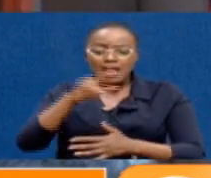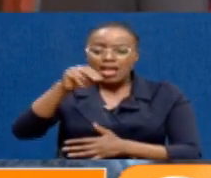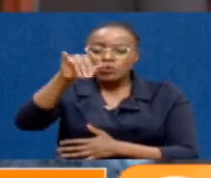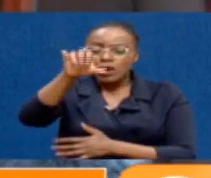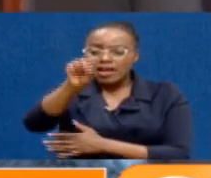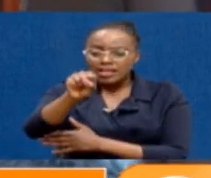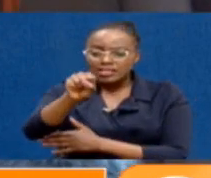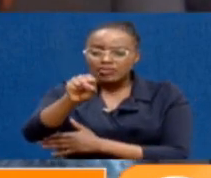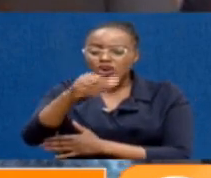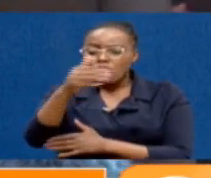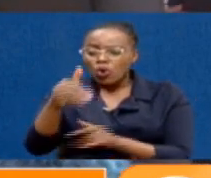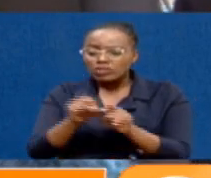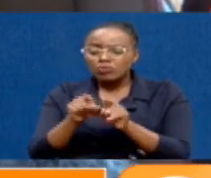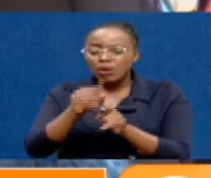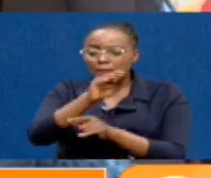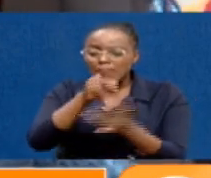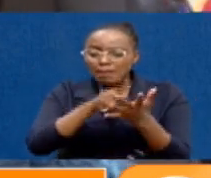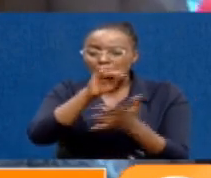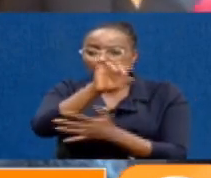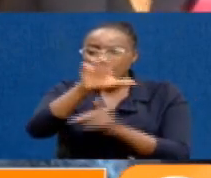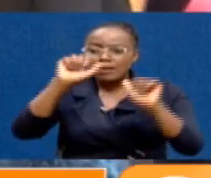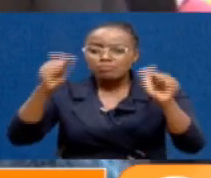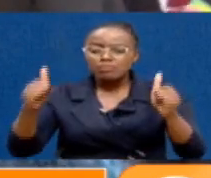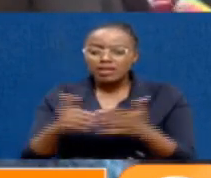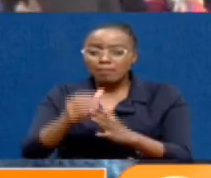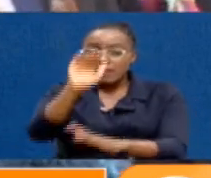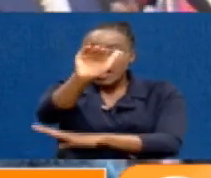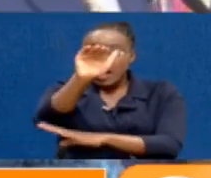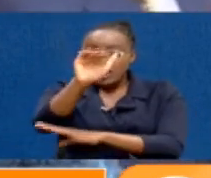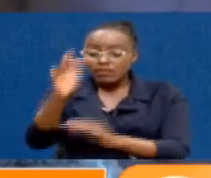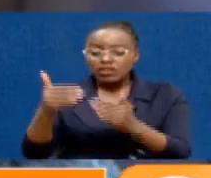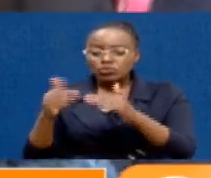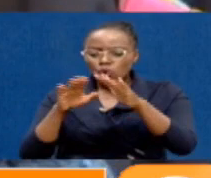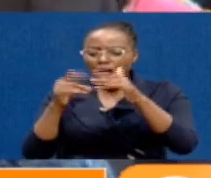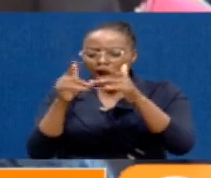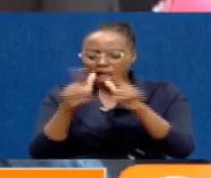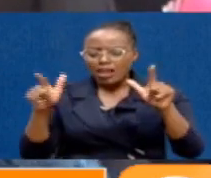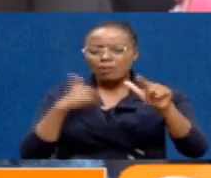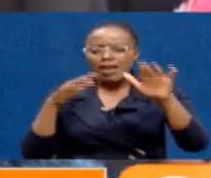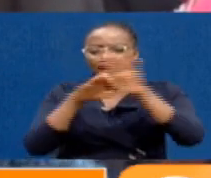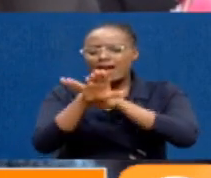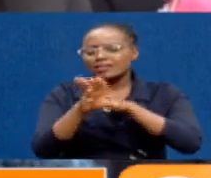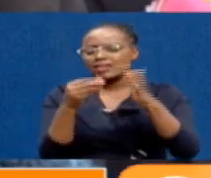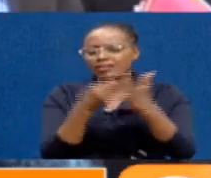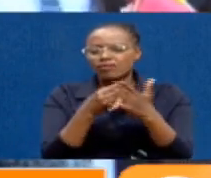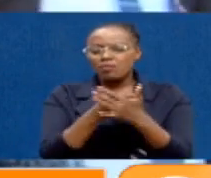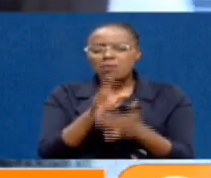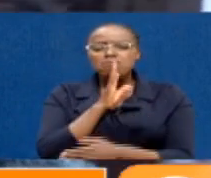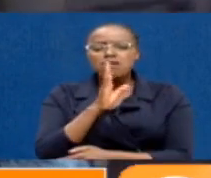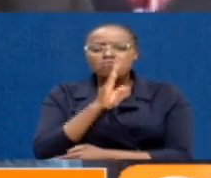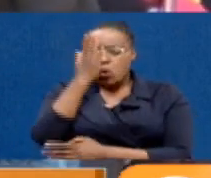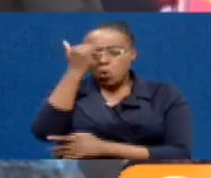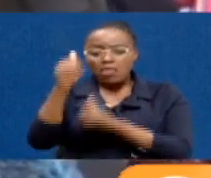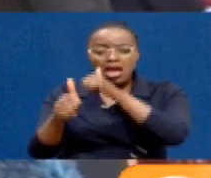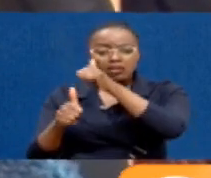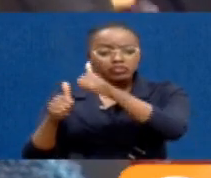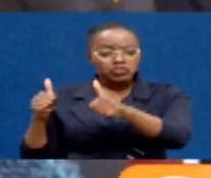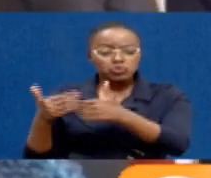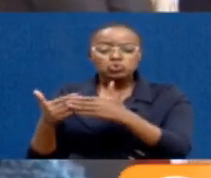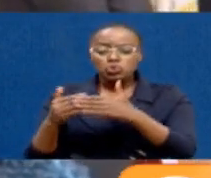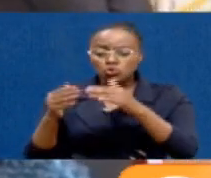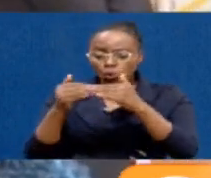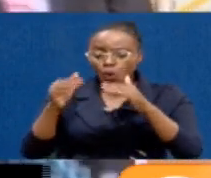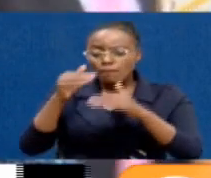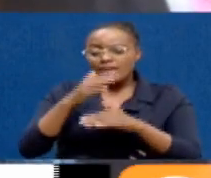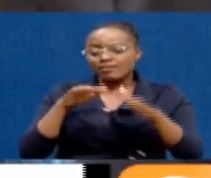NYS, ziko paid in bills. Na mimi nimerequest tu wanifungulie tu account na nitu pesa pa kukopa. Wamekataka kufungua hiyo